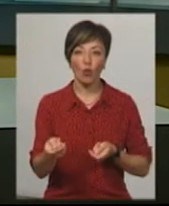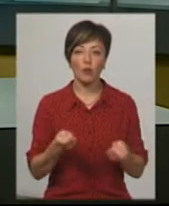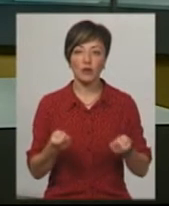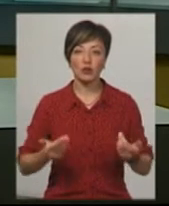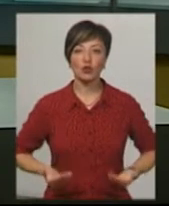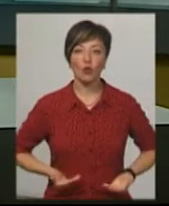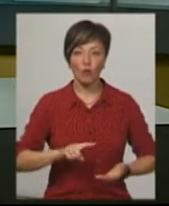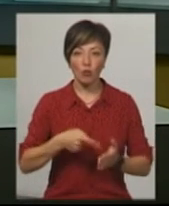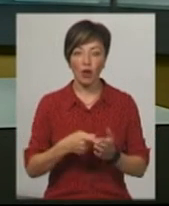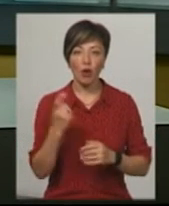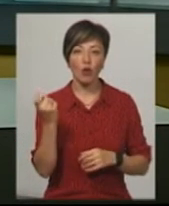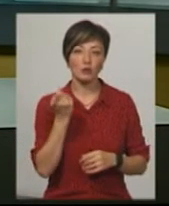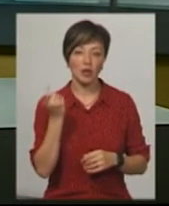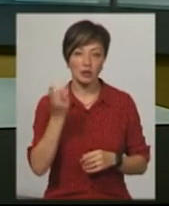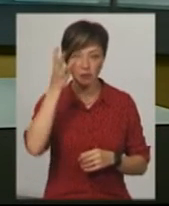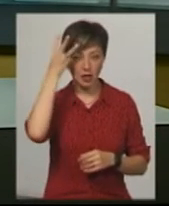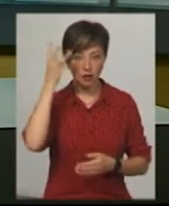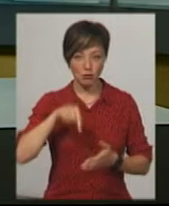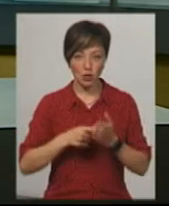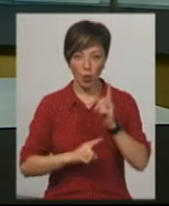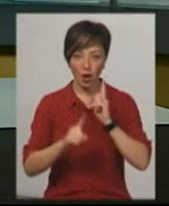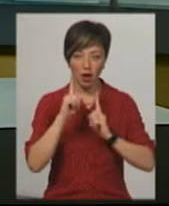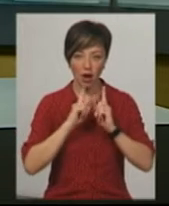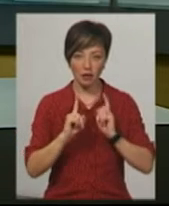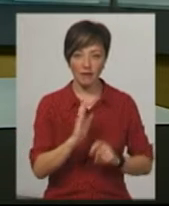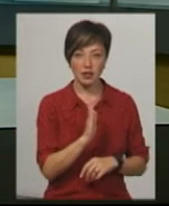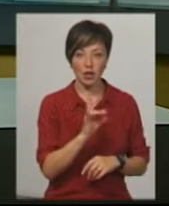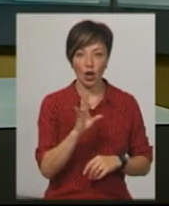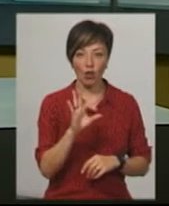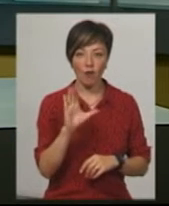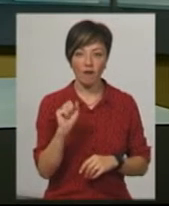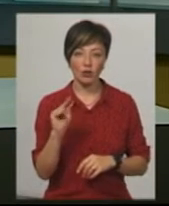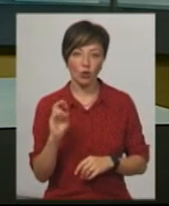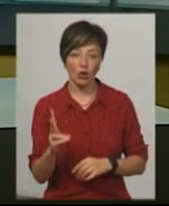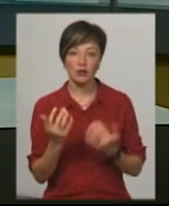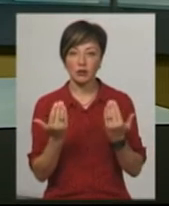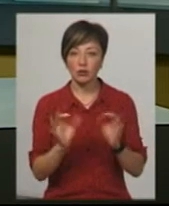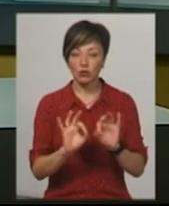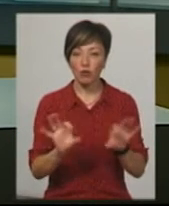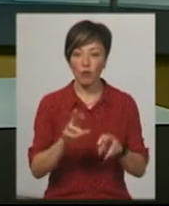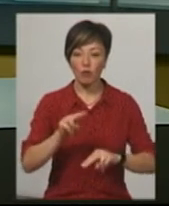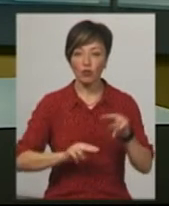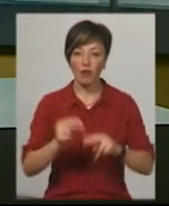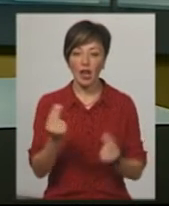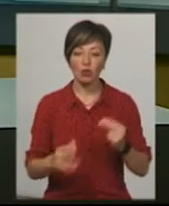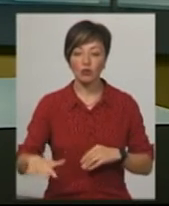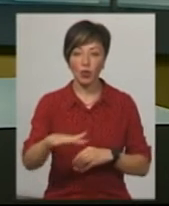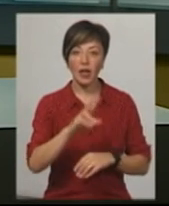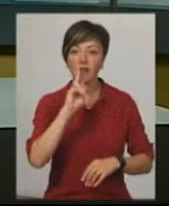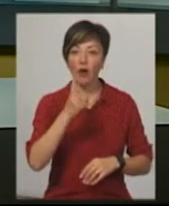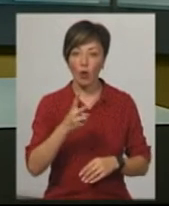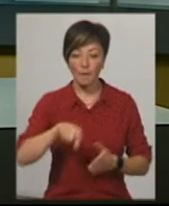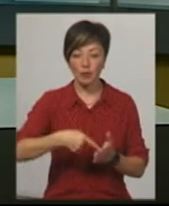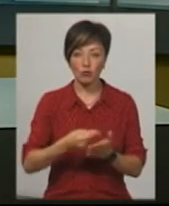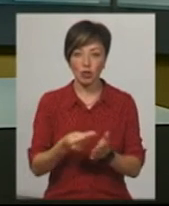управління житлово-комунального господарства Хмельницької міської ради Василь Новачок. За його словами, будували ігрову зону 2 роки. Із